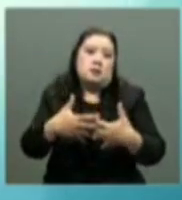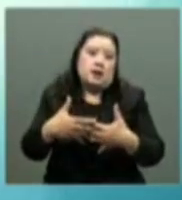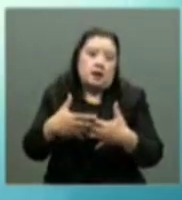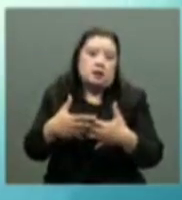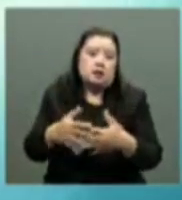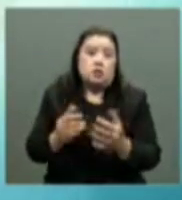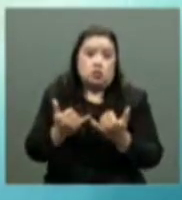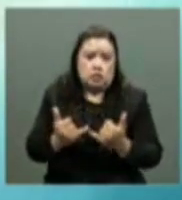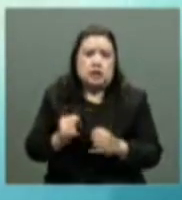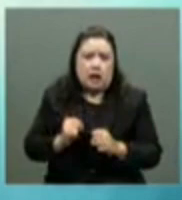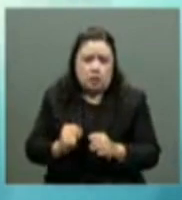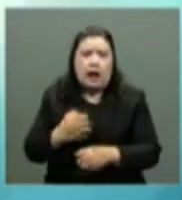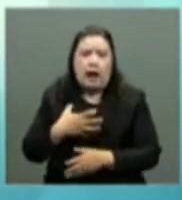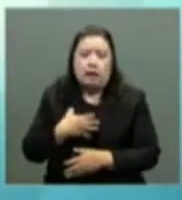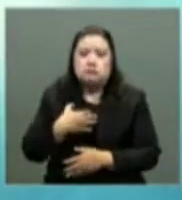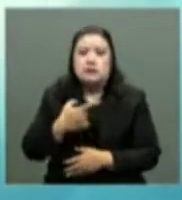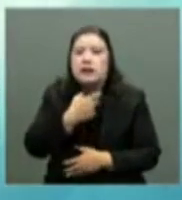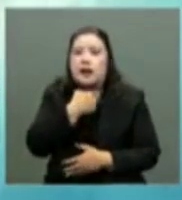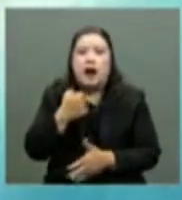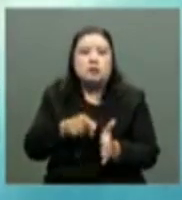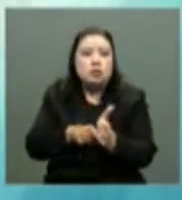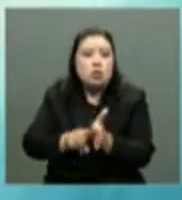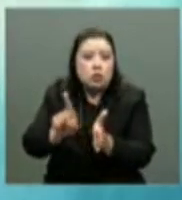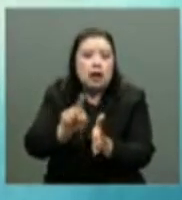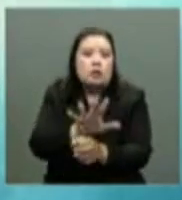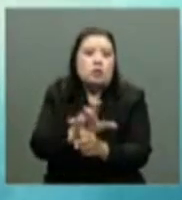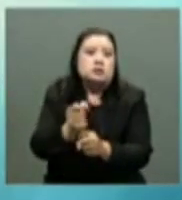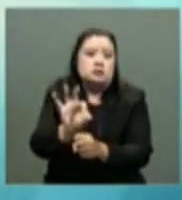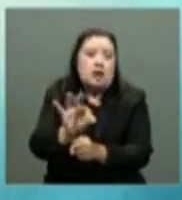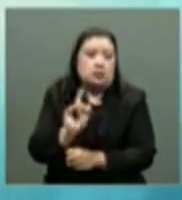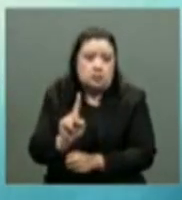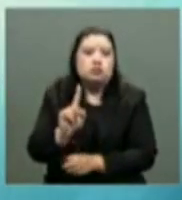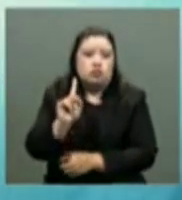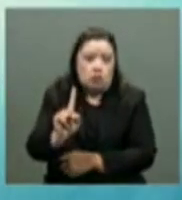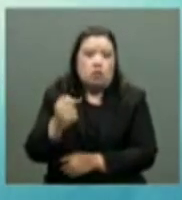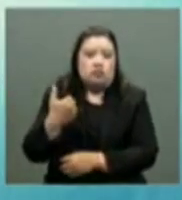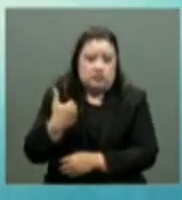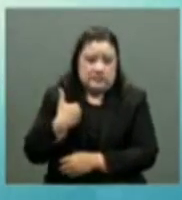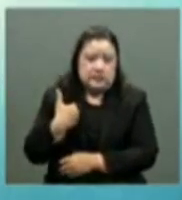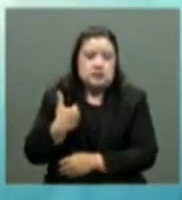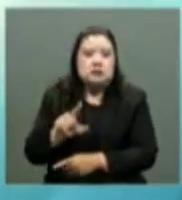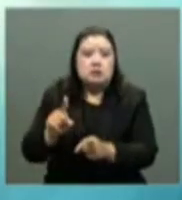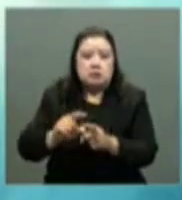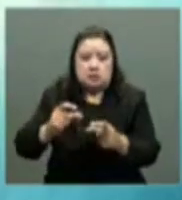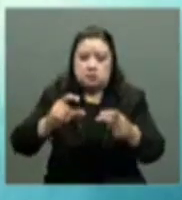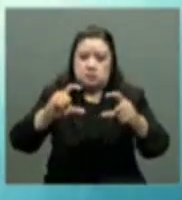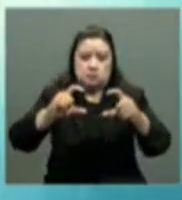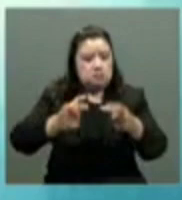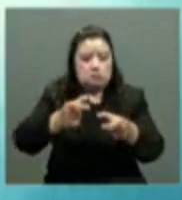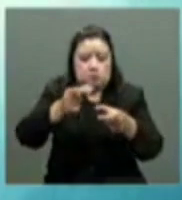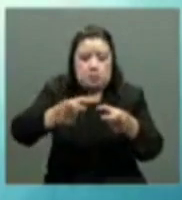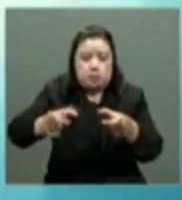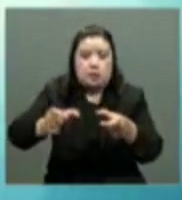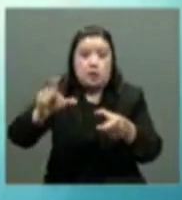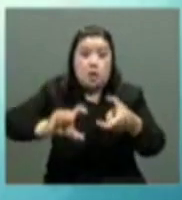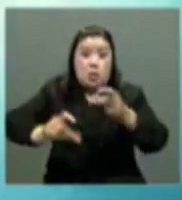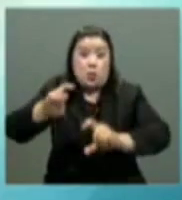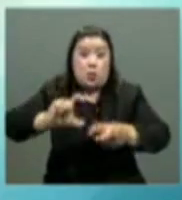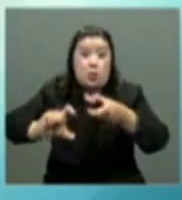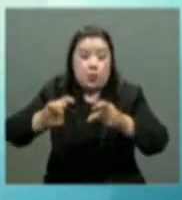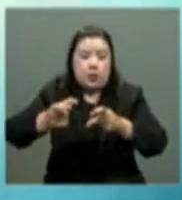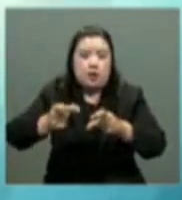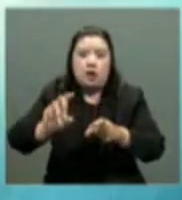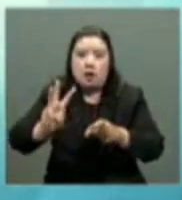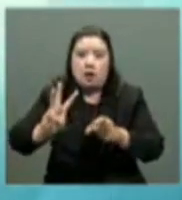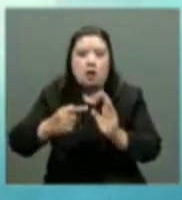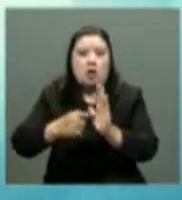ได้เนี่ยคือวัคซีนนะครับความหวังสูงสุดของเราของมนุษยชาติคือตรงนี้ก็ต้องเชียร์ทางประเทศจีนนะครับที่พยาย